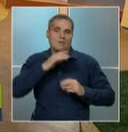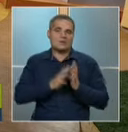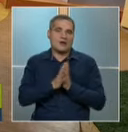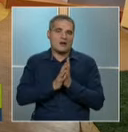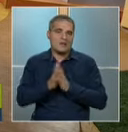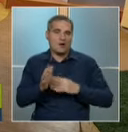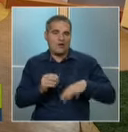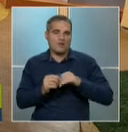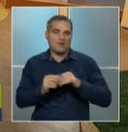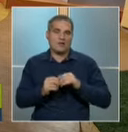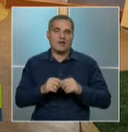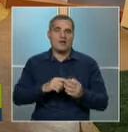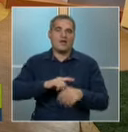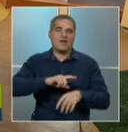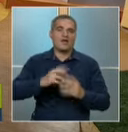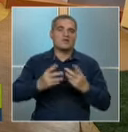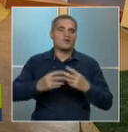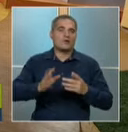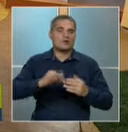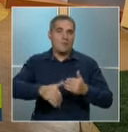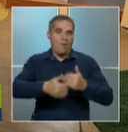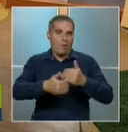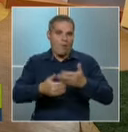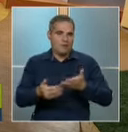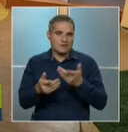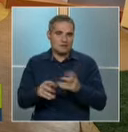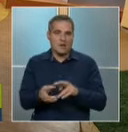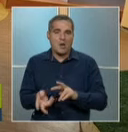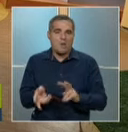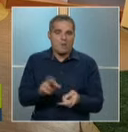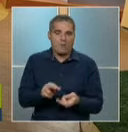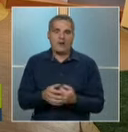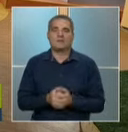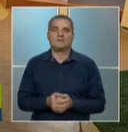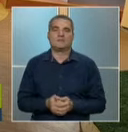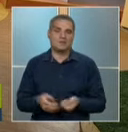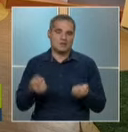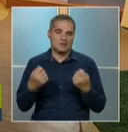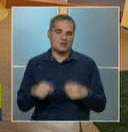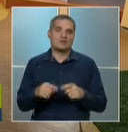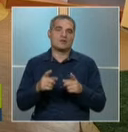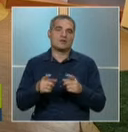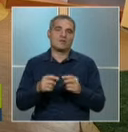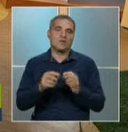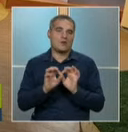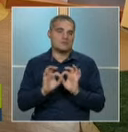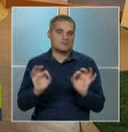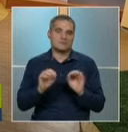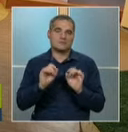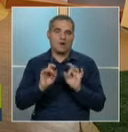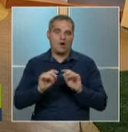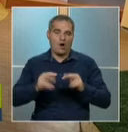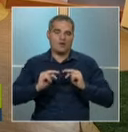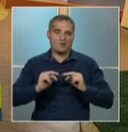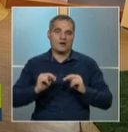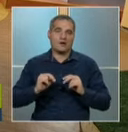народи и времена и технологиите ще помогнат за тези промени, според мен. Изключително изчерпателен отговор, бих казала,